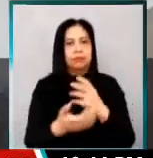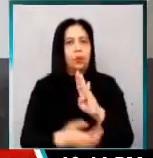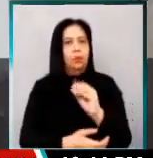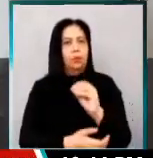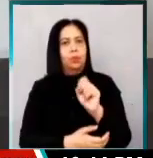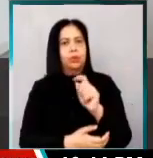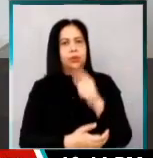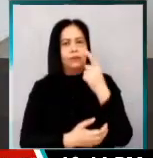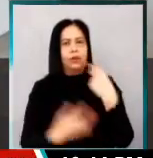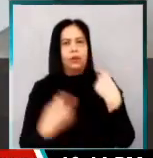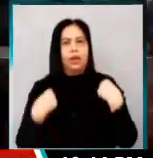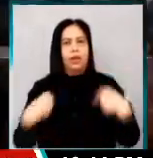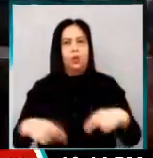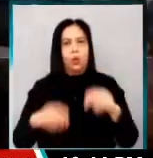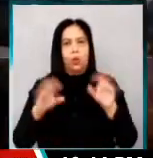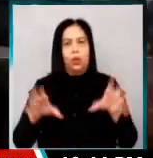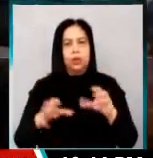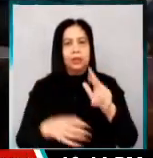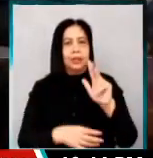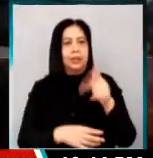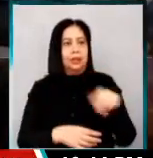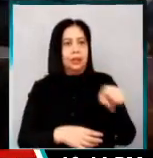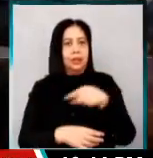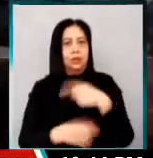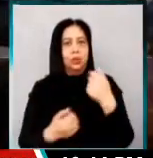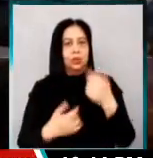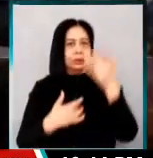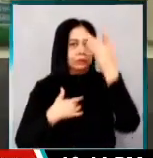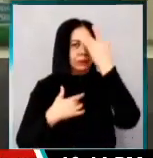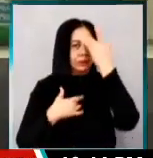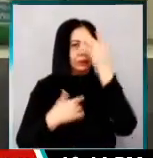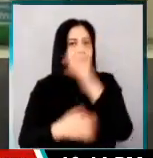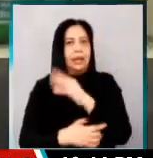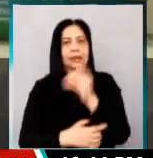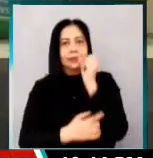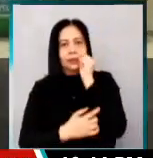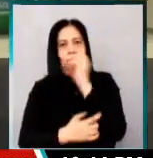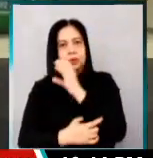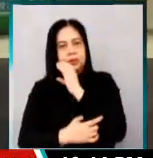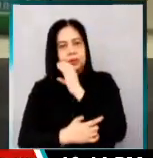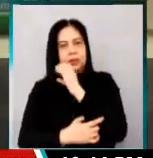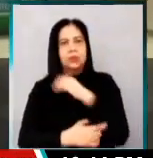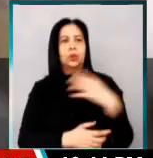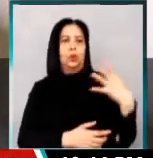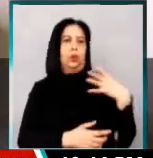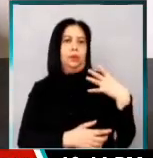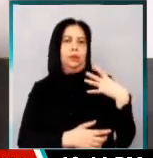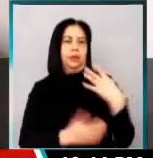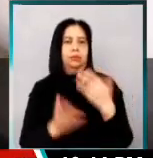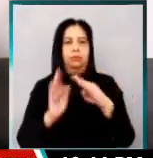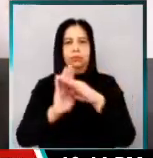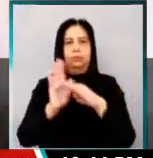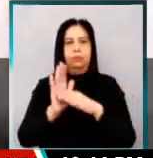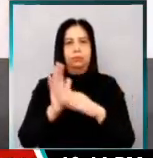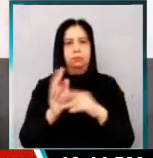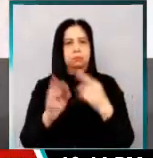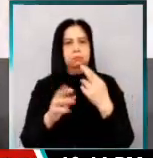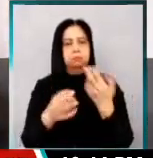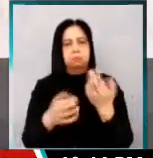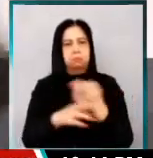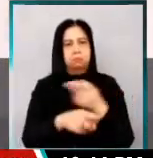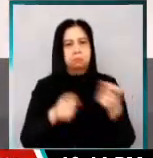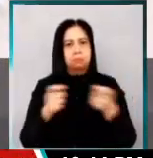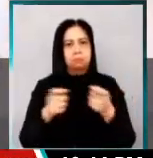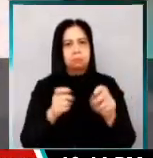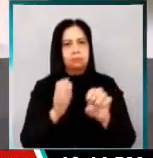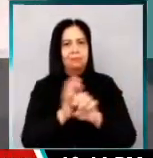worker at third dose sa mga immunocompromised at senior citizens. Hinihintay pa raw ang panuntunan ng mga regulatory board gaya ng Food and Drug